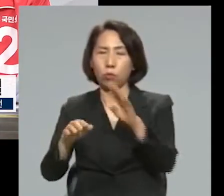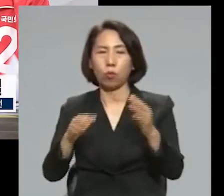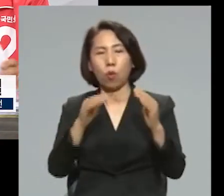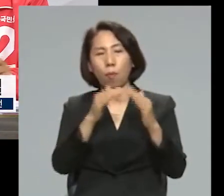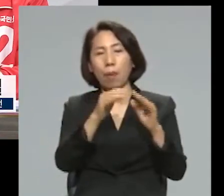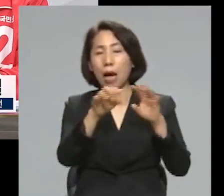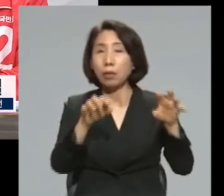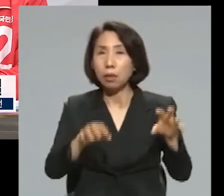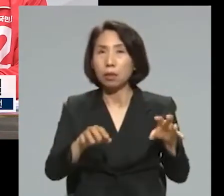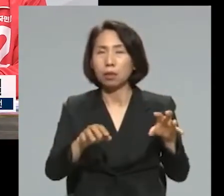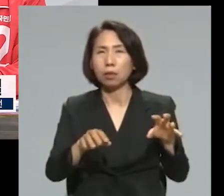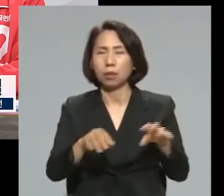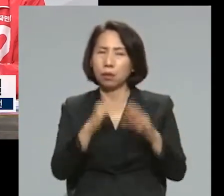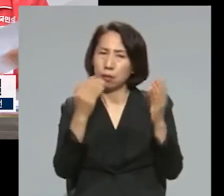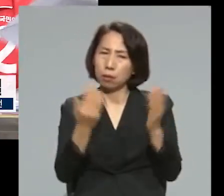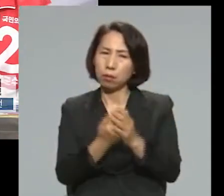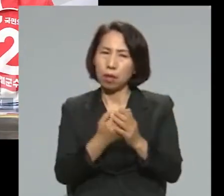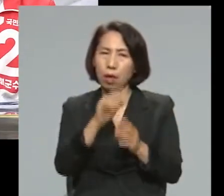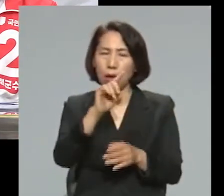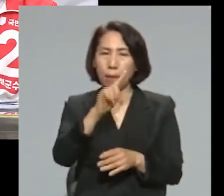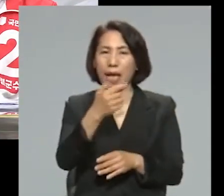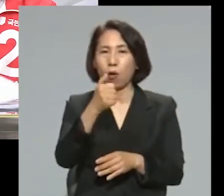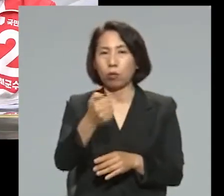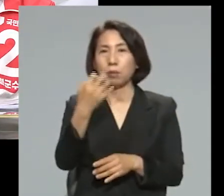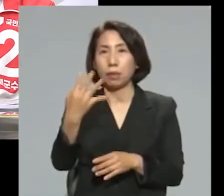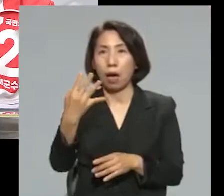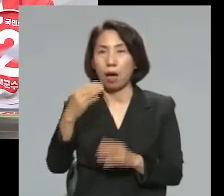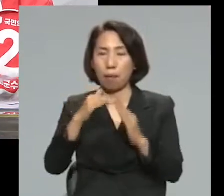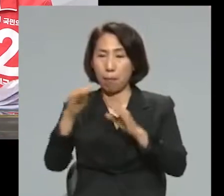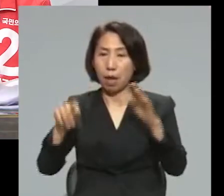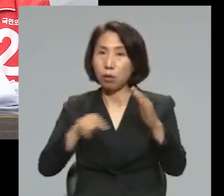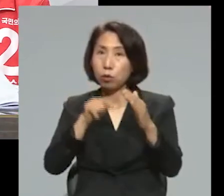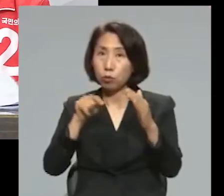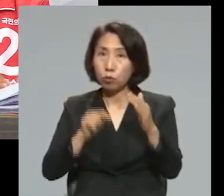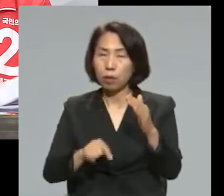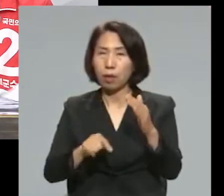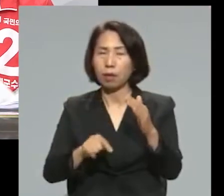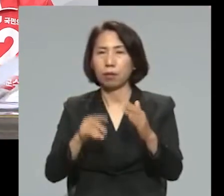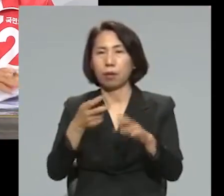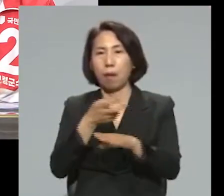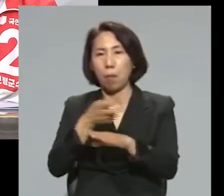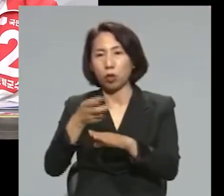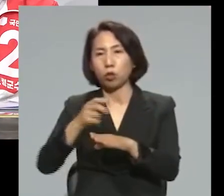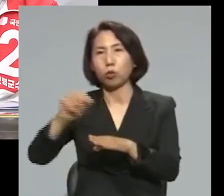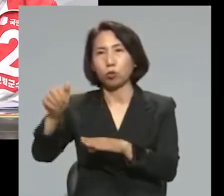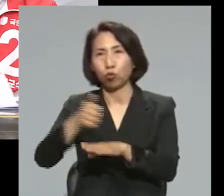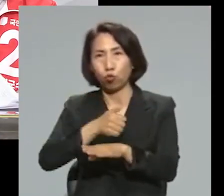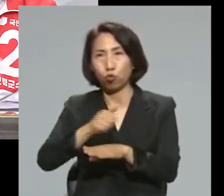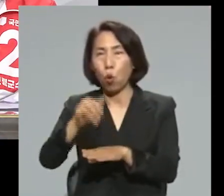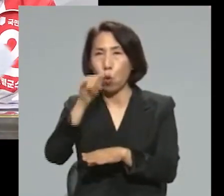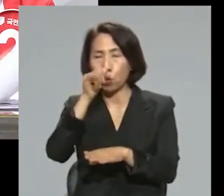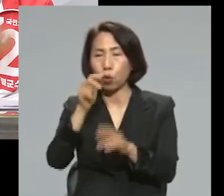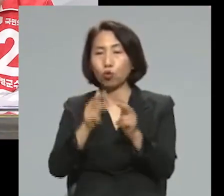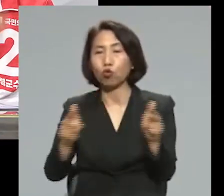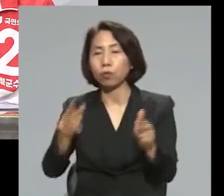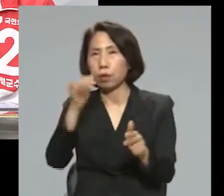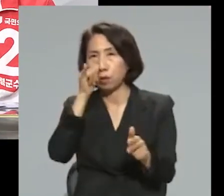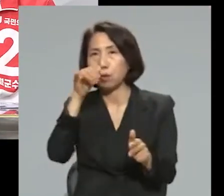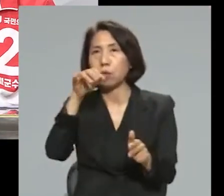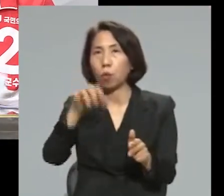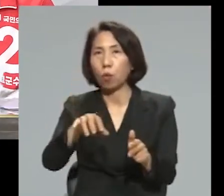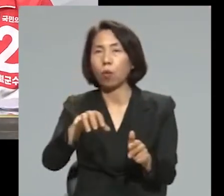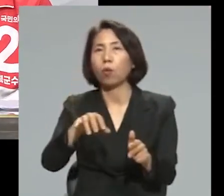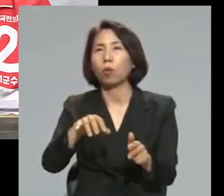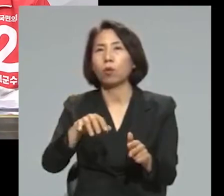마을에서는 전체 154개 마을 중에서 현재 마을 버스가 운영되고 주차장이 운영되고 있는